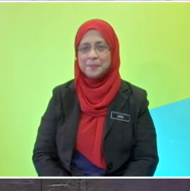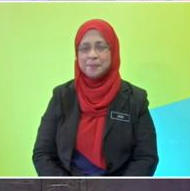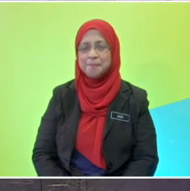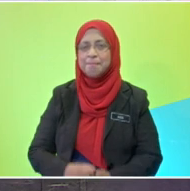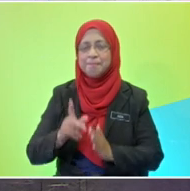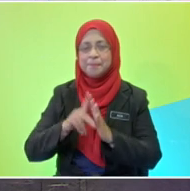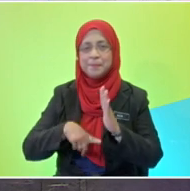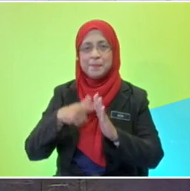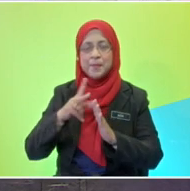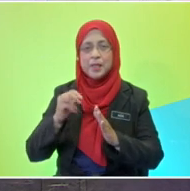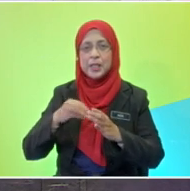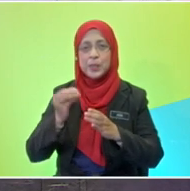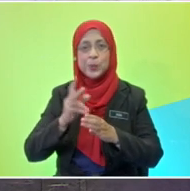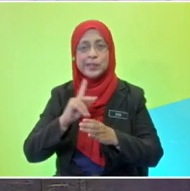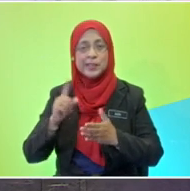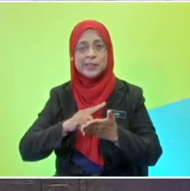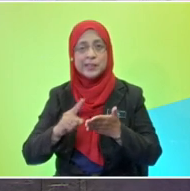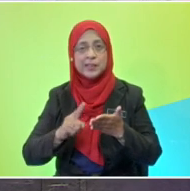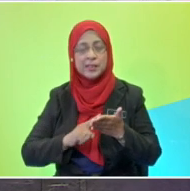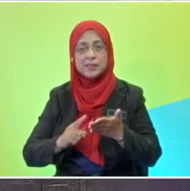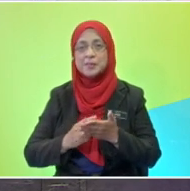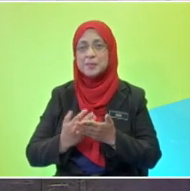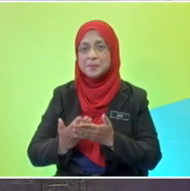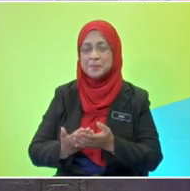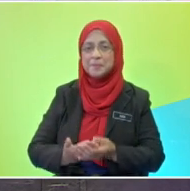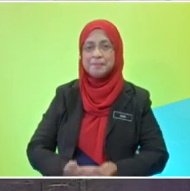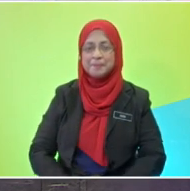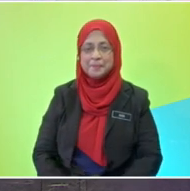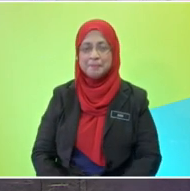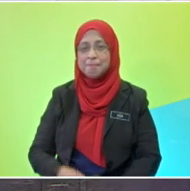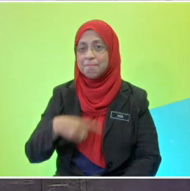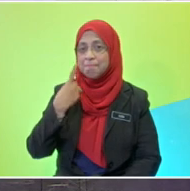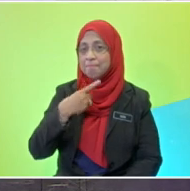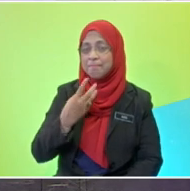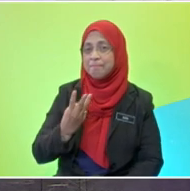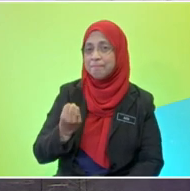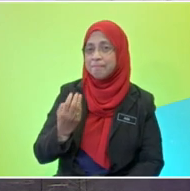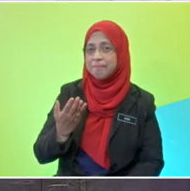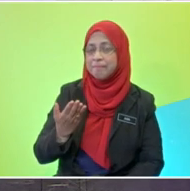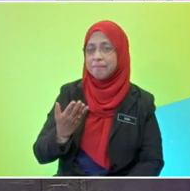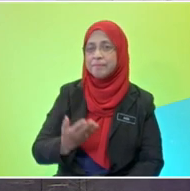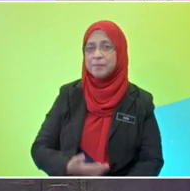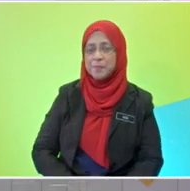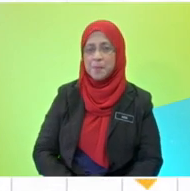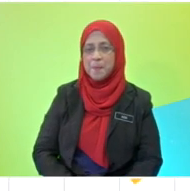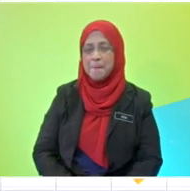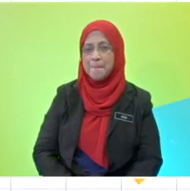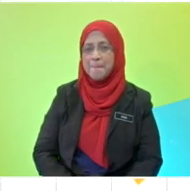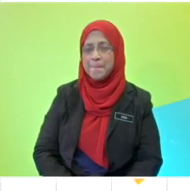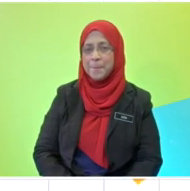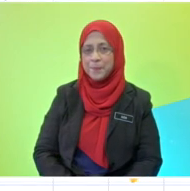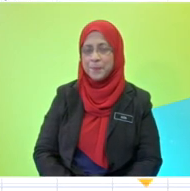mengeluarkan zakat sama zakat fitrah ataupun Zakat harta Oke Siapa yang pertama yang pertama siapa